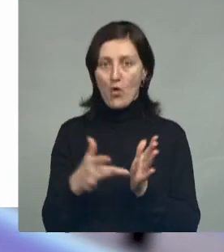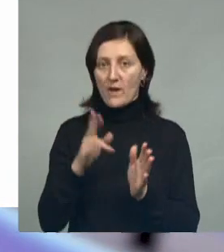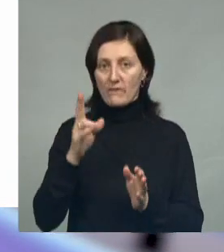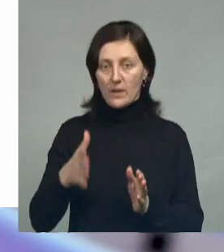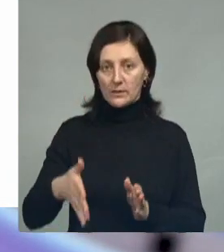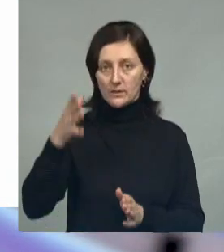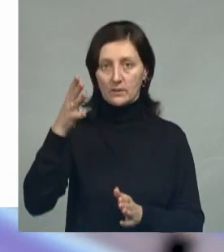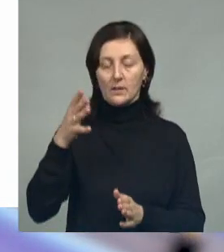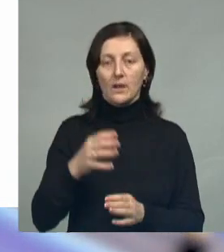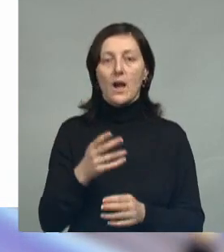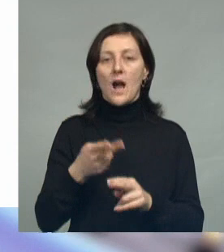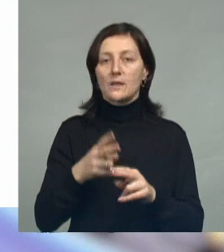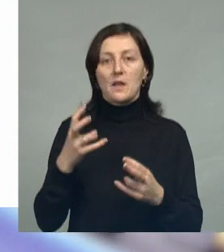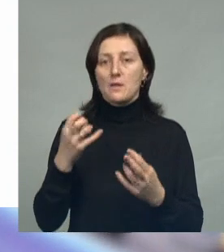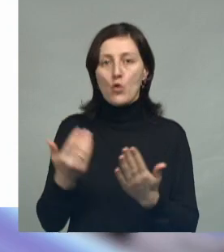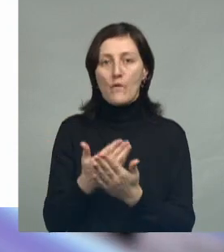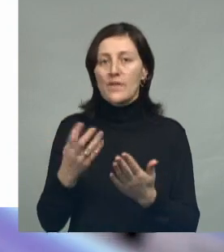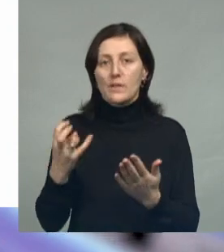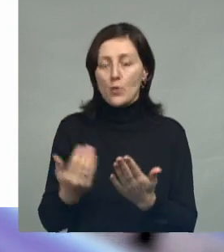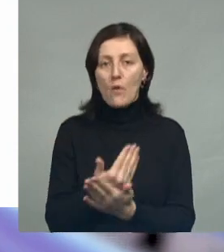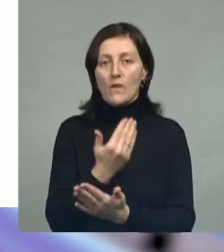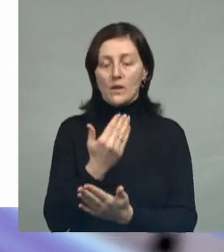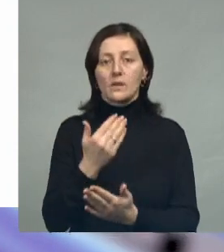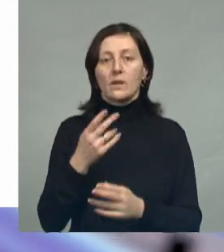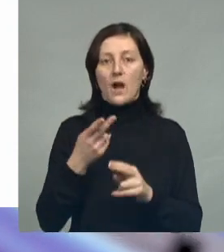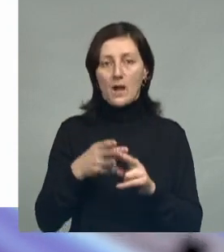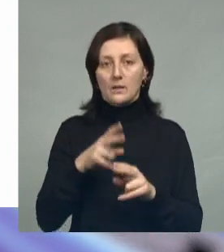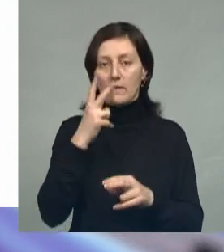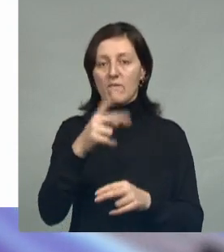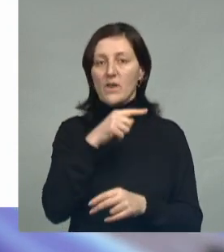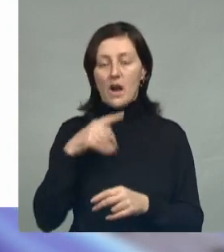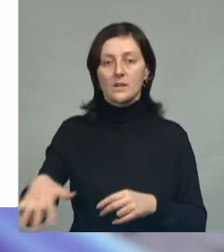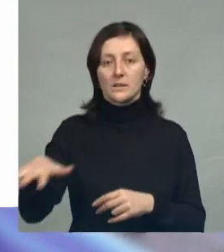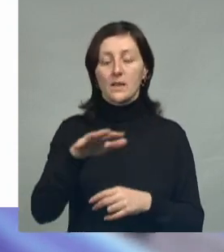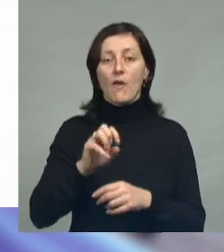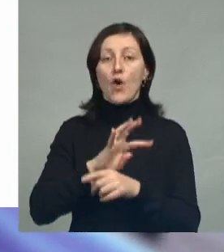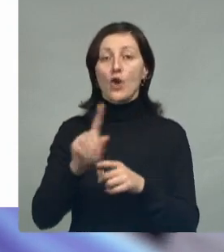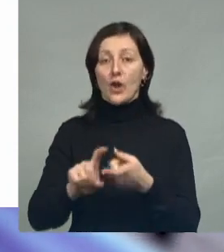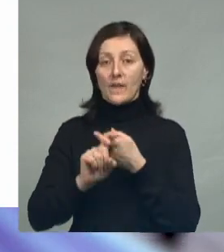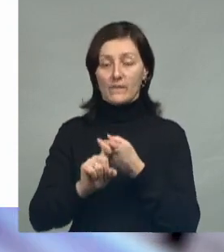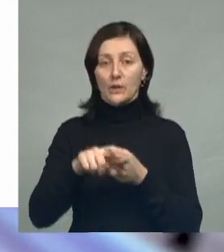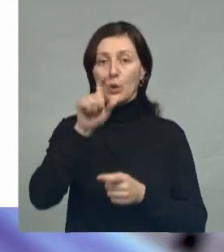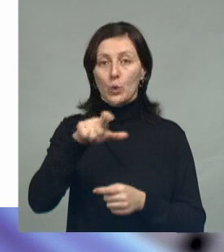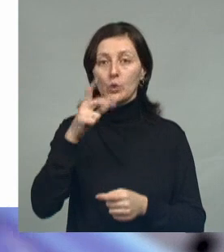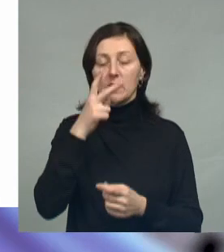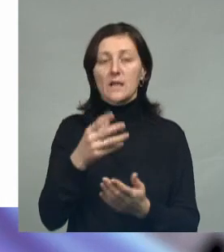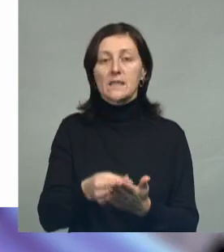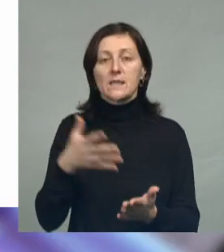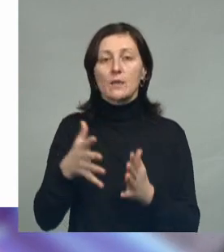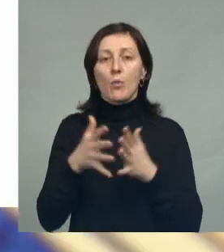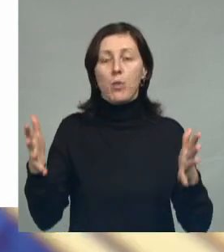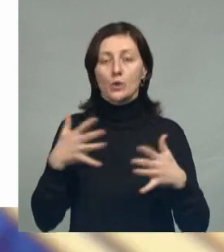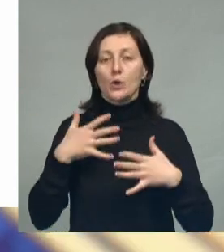тенденция не новая а теперь аналогичный тренд наметился и в стране в пандемию люди больше ценят возможность гулять на свежем воздухе